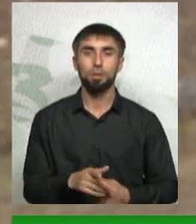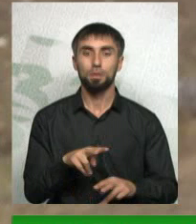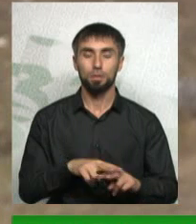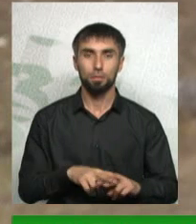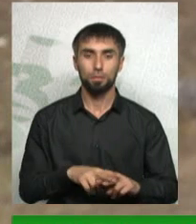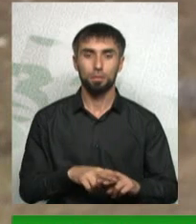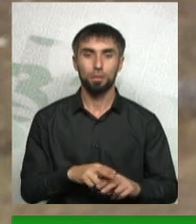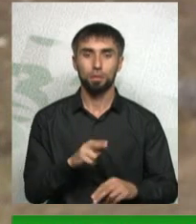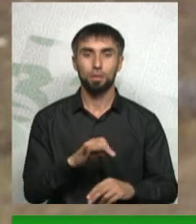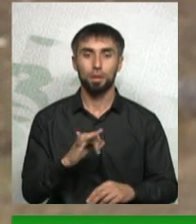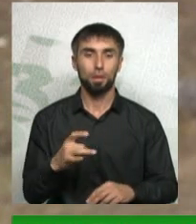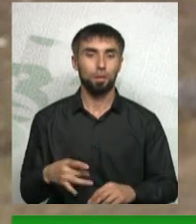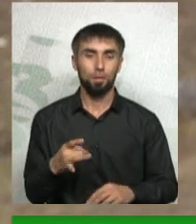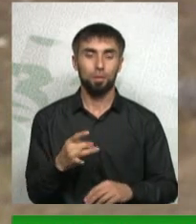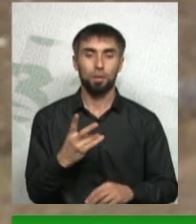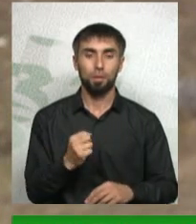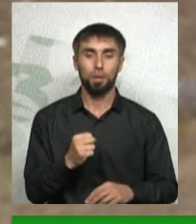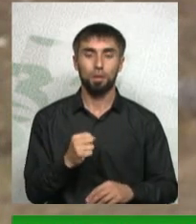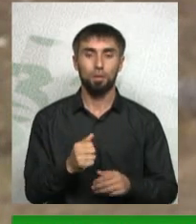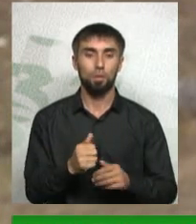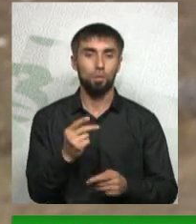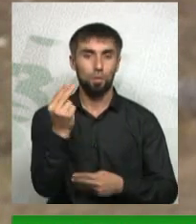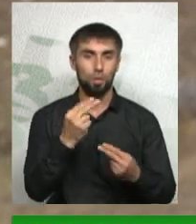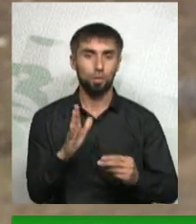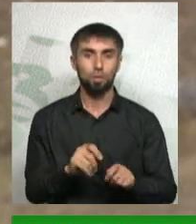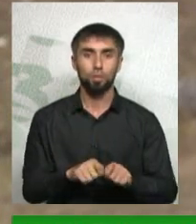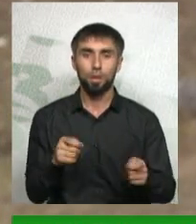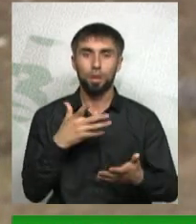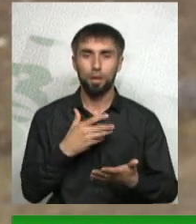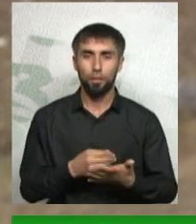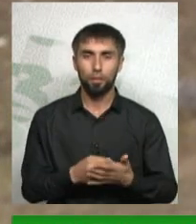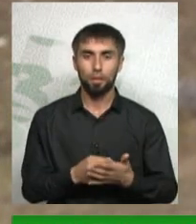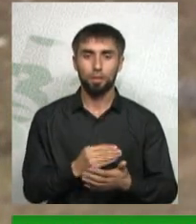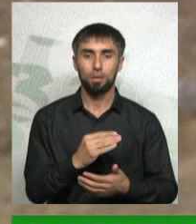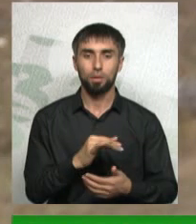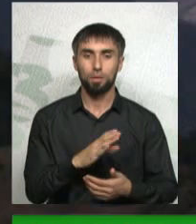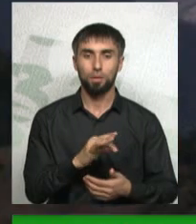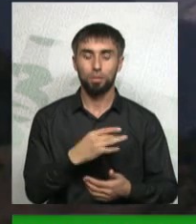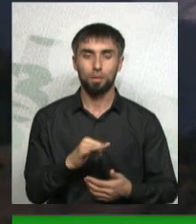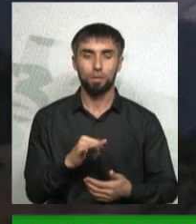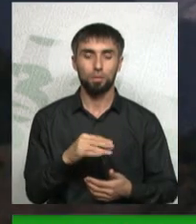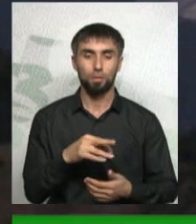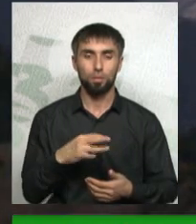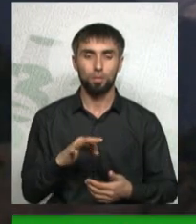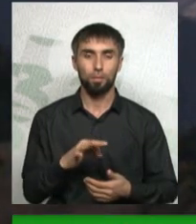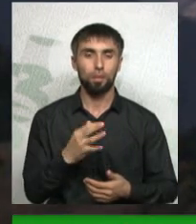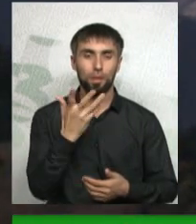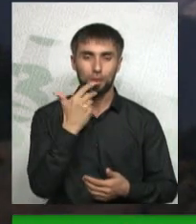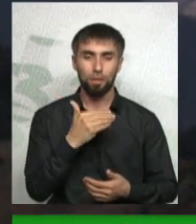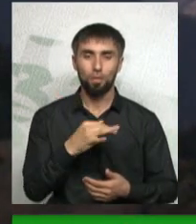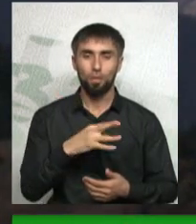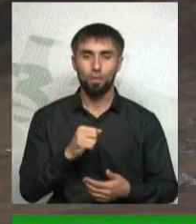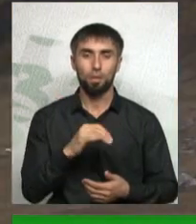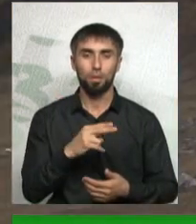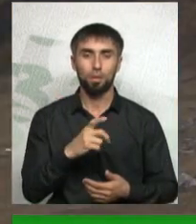здесь, в Жайравском районе, на пленэрах художники будут создавать свои живописные полотна. Светотень, форма,